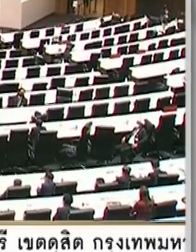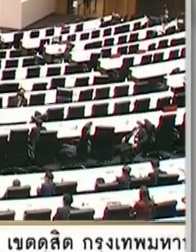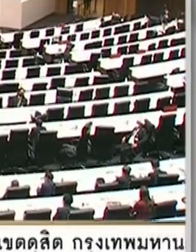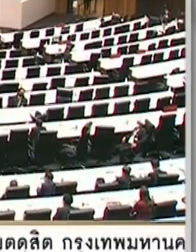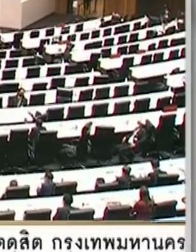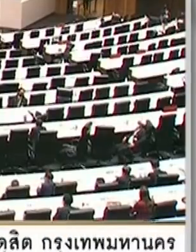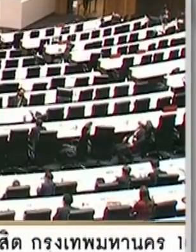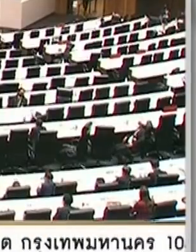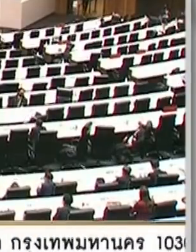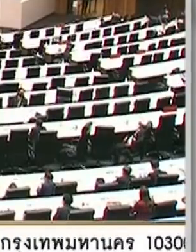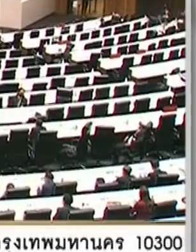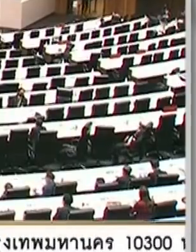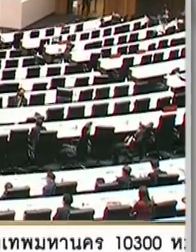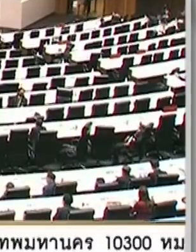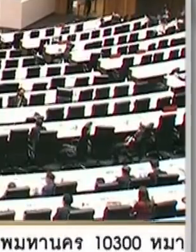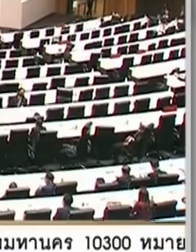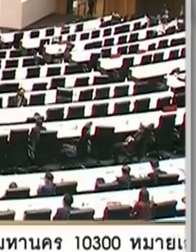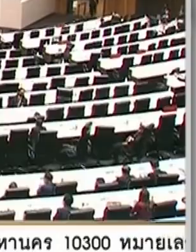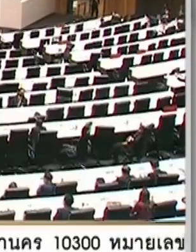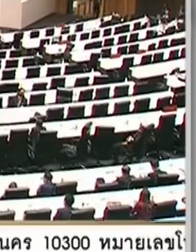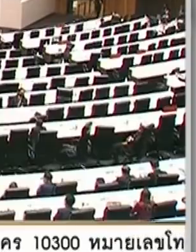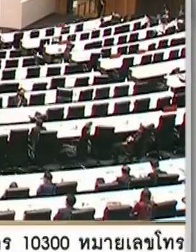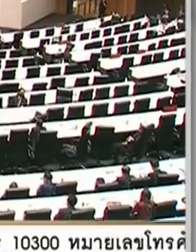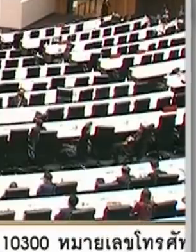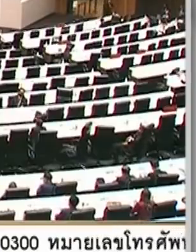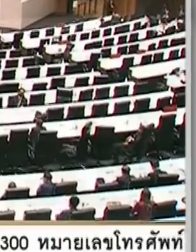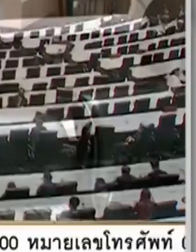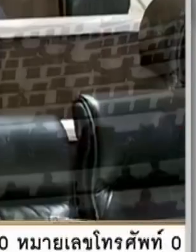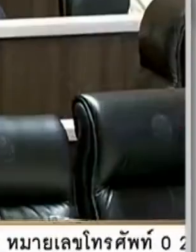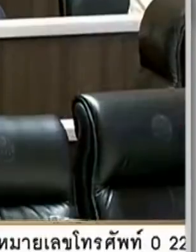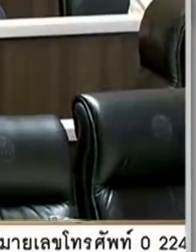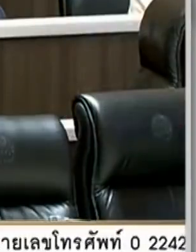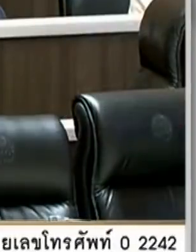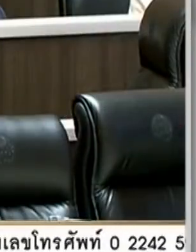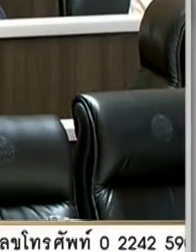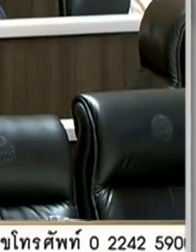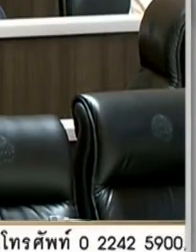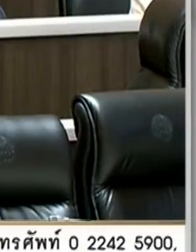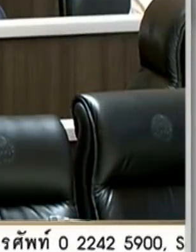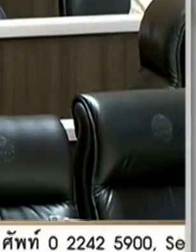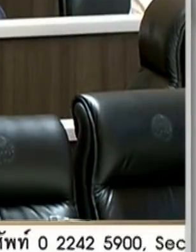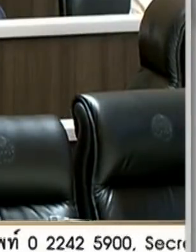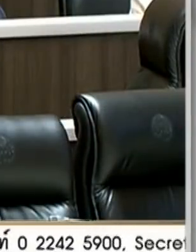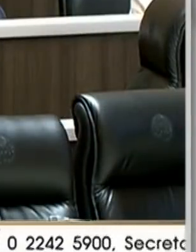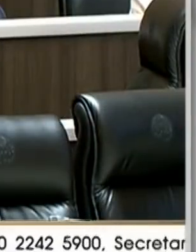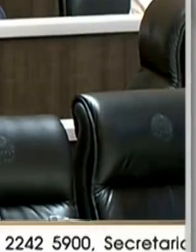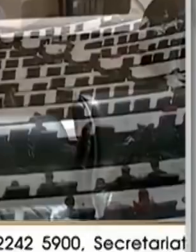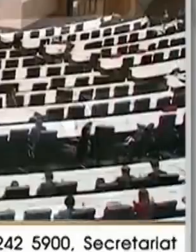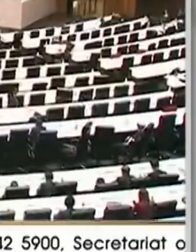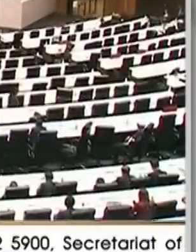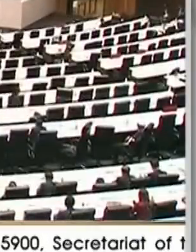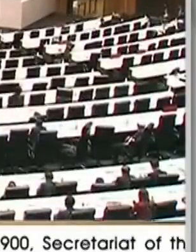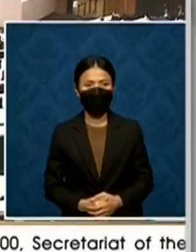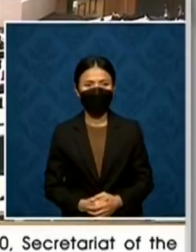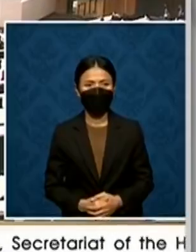เข้าไปอยู่กันนั้นมันก็ห่างไกลกันก็ให้เวลาทีนี้คนที่เขาคนที่ไม่พอใจเนี่ยเขาก็โกร